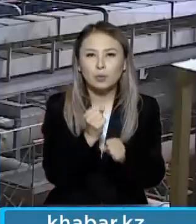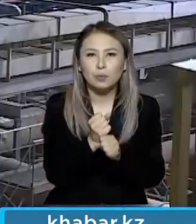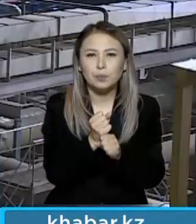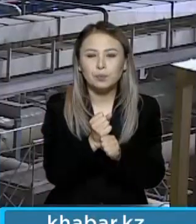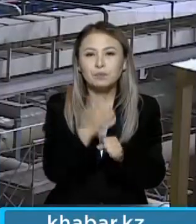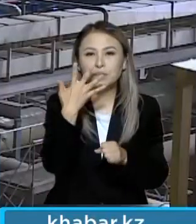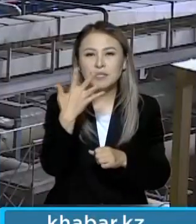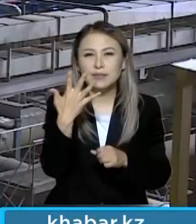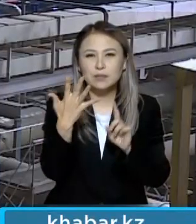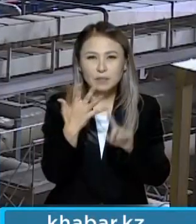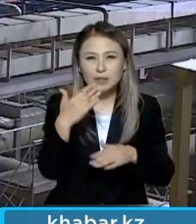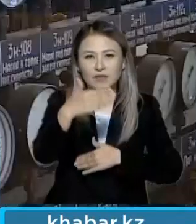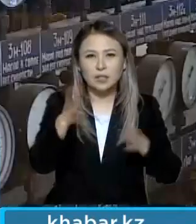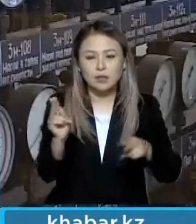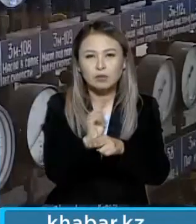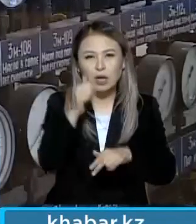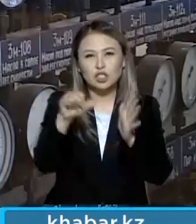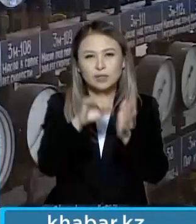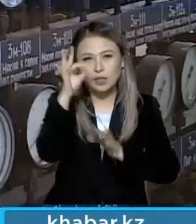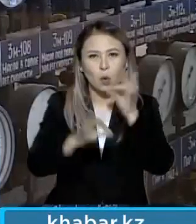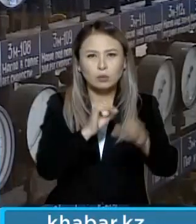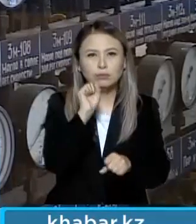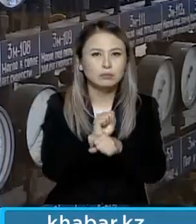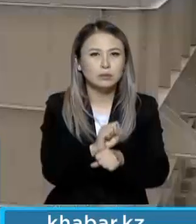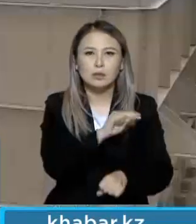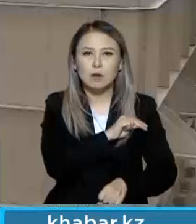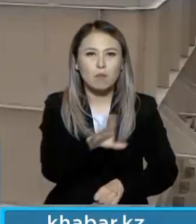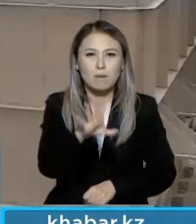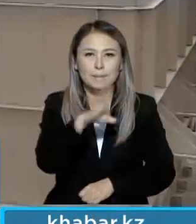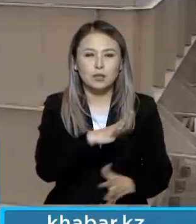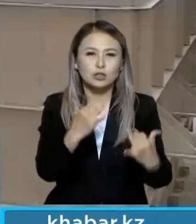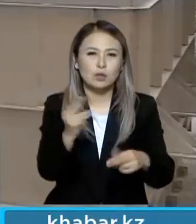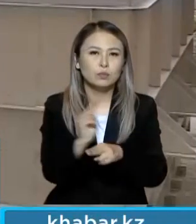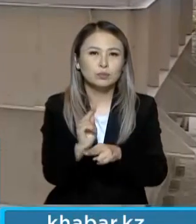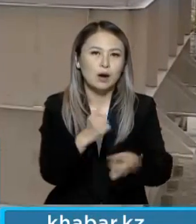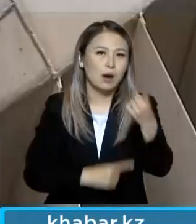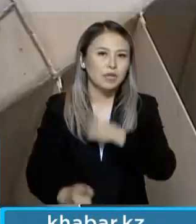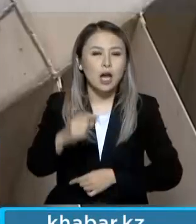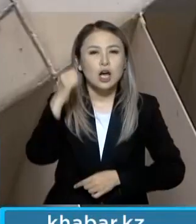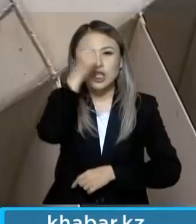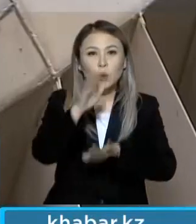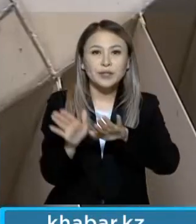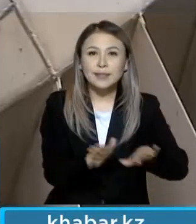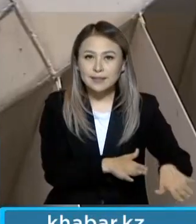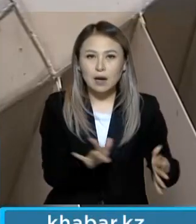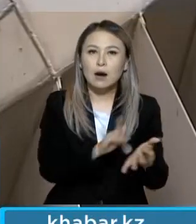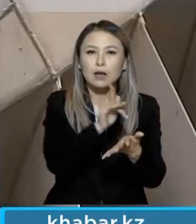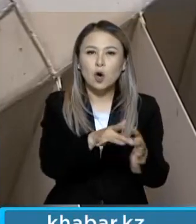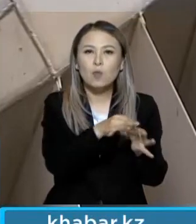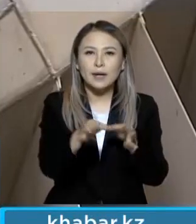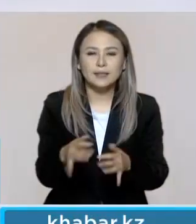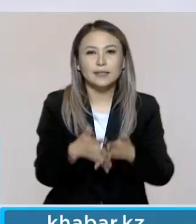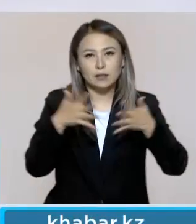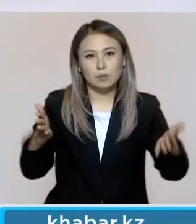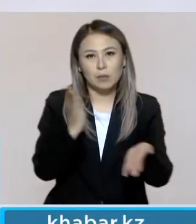ақау шығып, 6 тәулік бойы тоқтап қалған еді. Бүгінгі таңда сол қазандық күрделі жөнделіп жатыр. Жыл өткен сайын қала аумағы кеңейіп